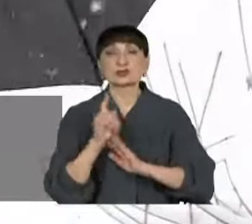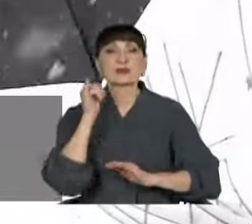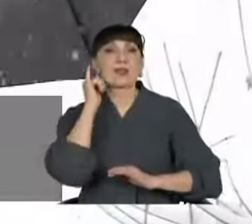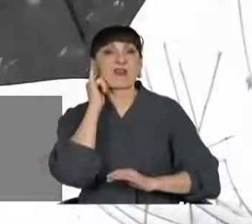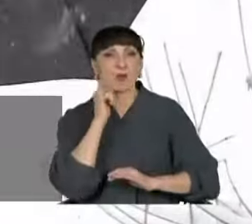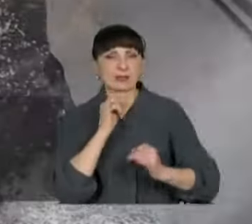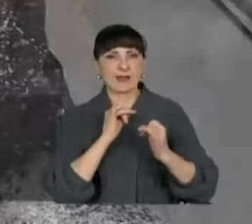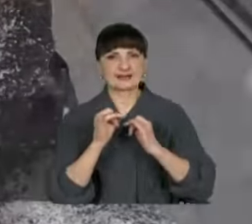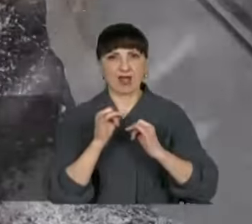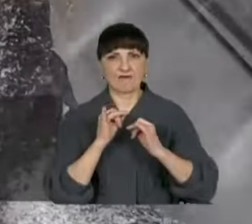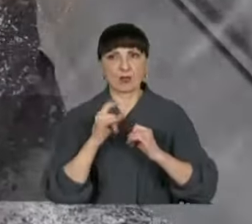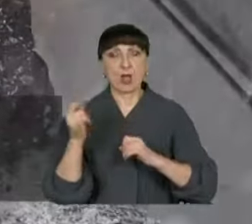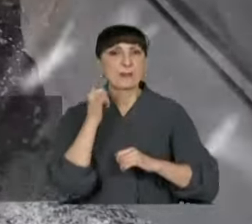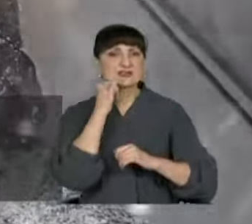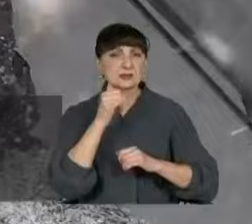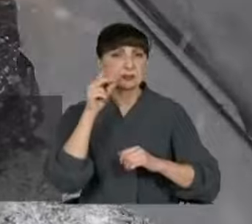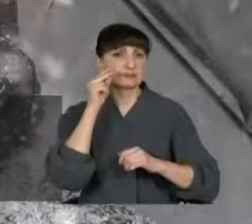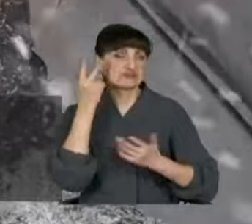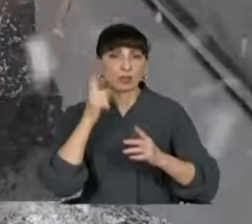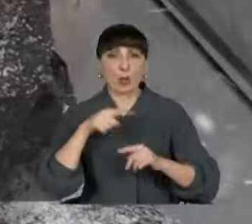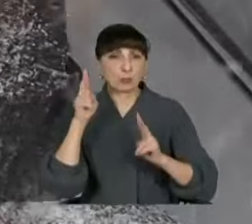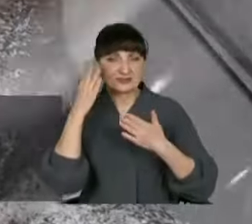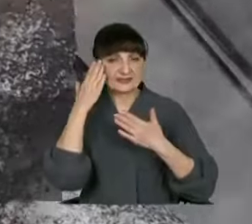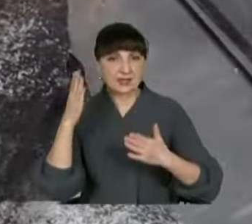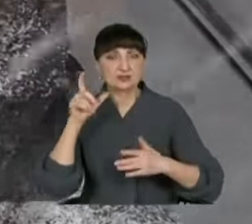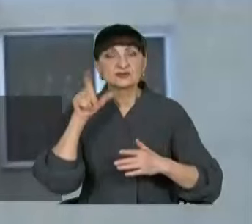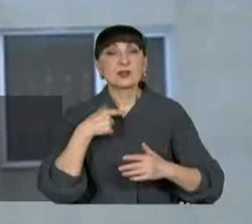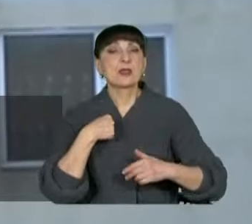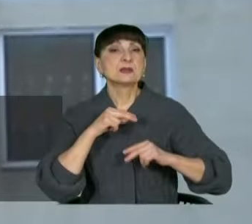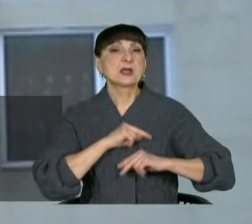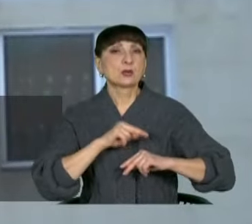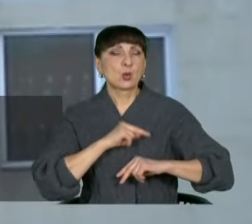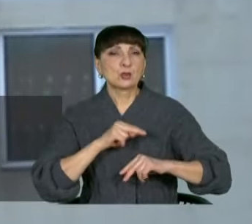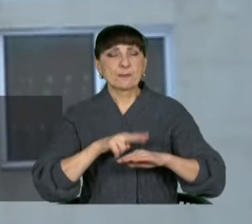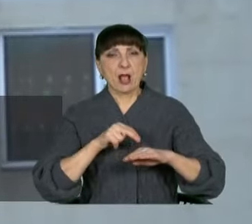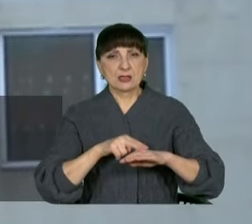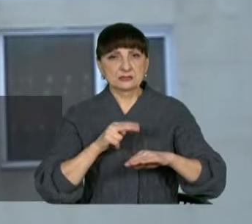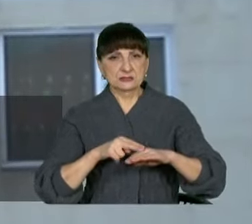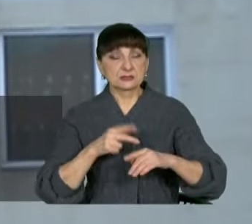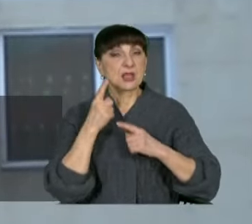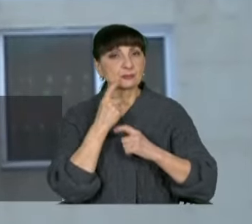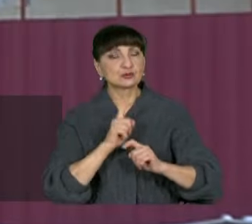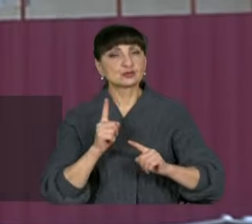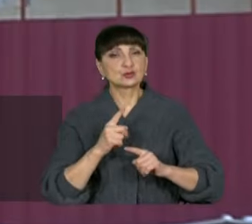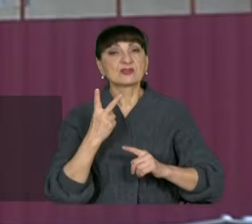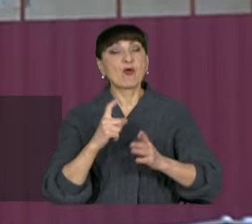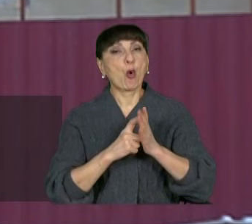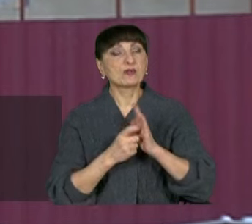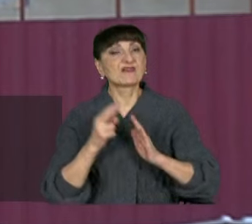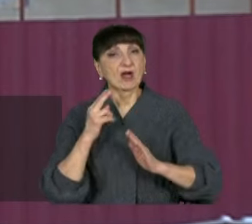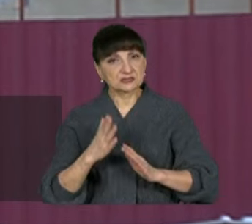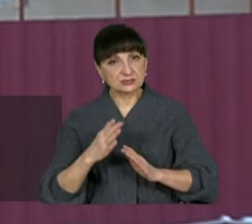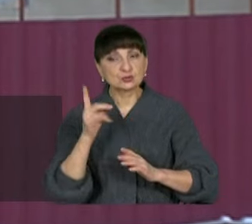телефонного разговора. Ей позвонил неизвестный номер. Человек представился сотрудником силового ведомства и сообщил, что двухкомнатную